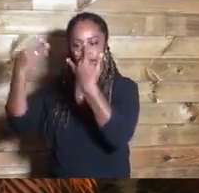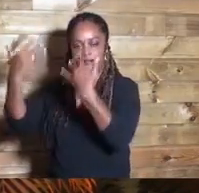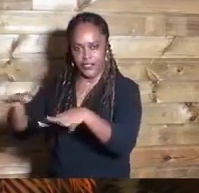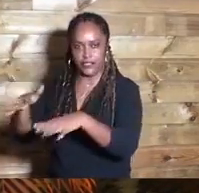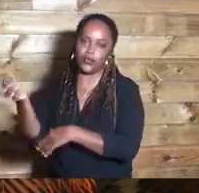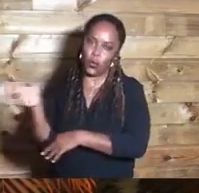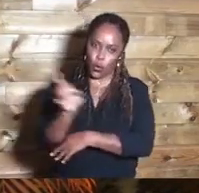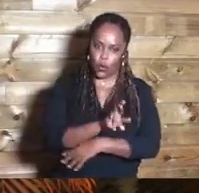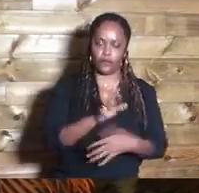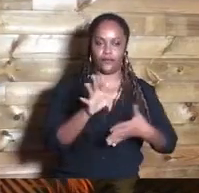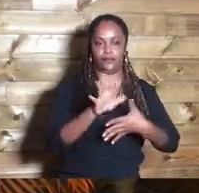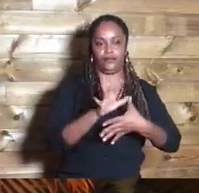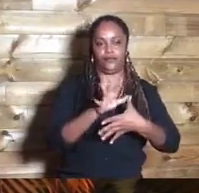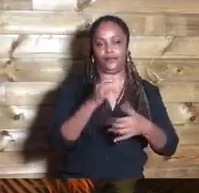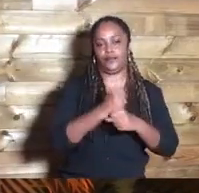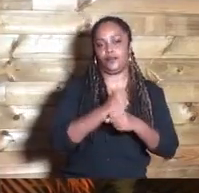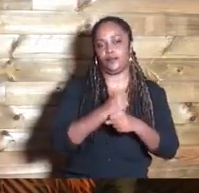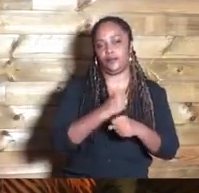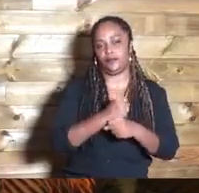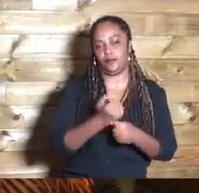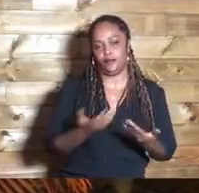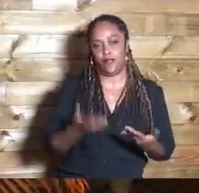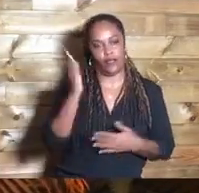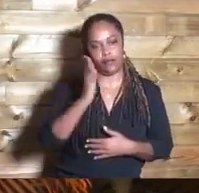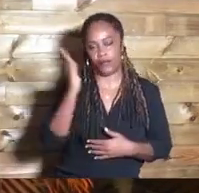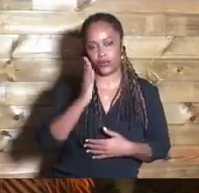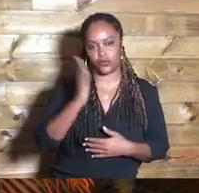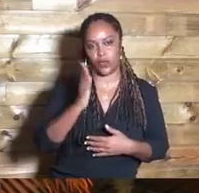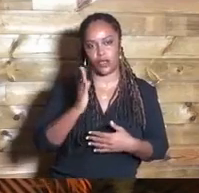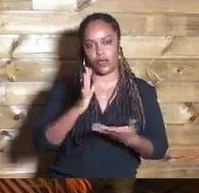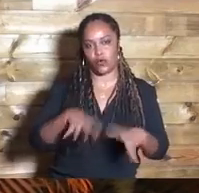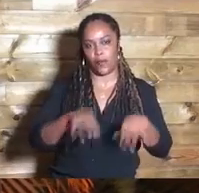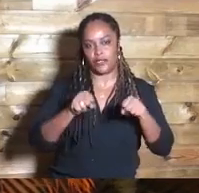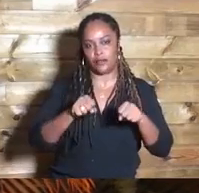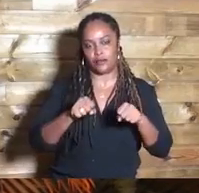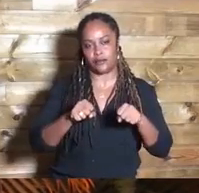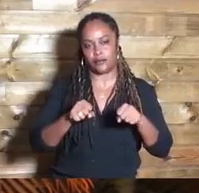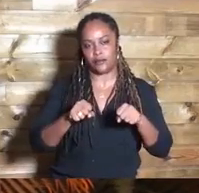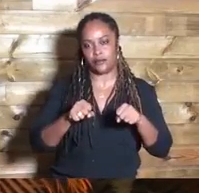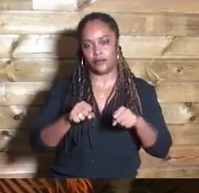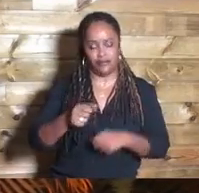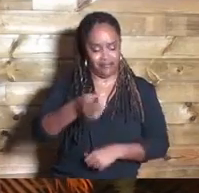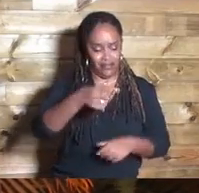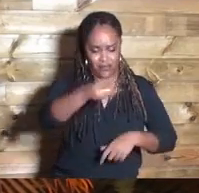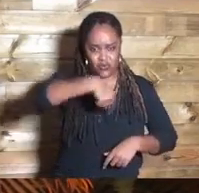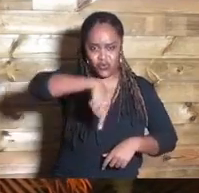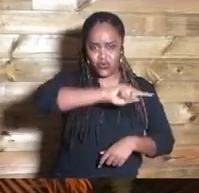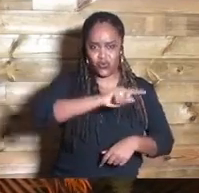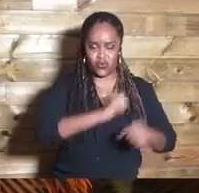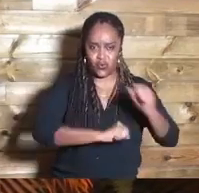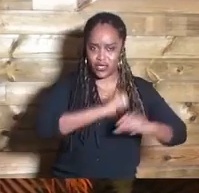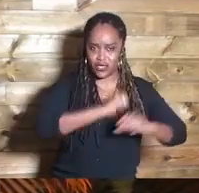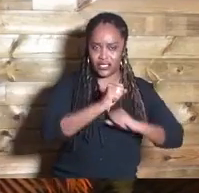mettre Bruxelles, qu'on mette Paris, qu'on mette tout le monde habité, c'est nous-mêmes qui peut organiser. Parce que je là qui j'ont petit monde qui a choisi